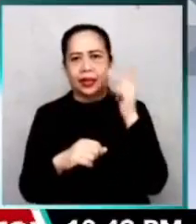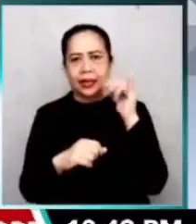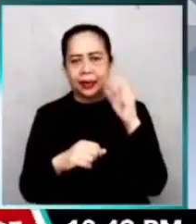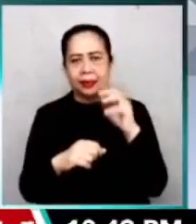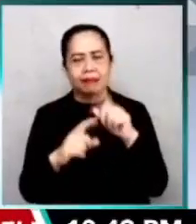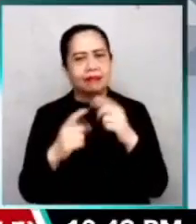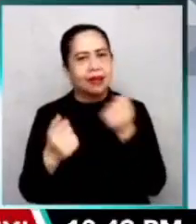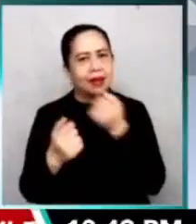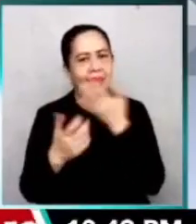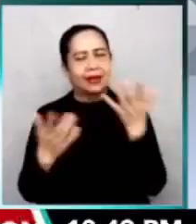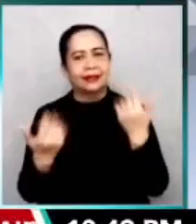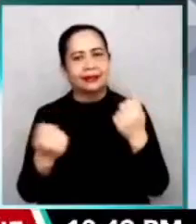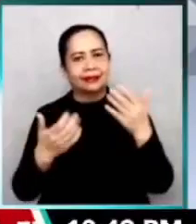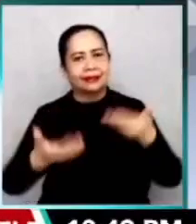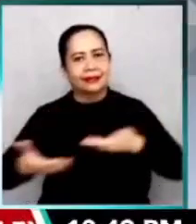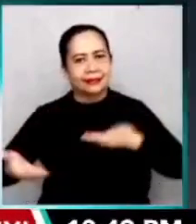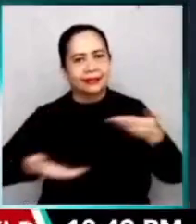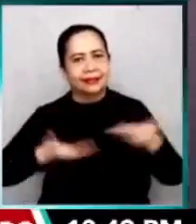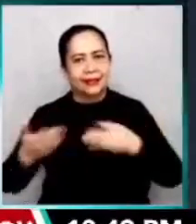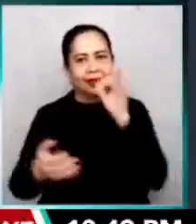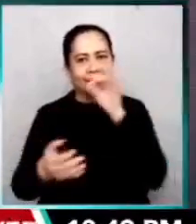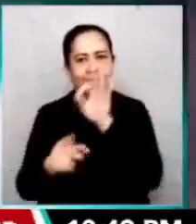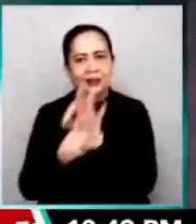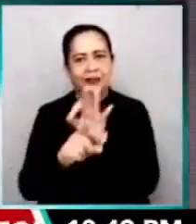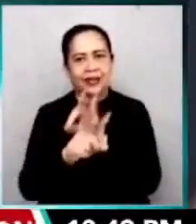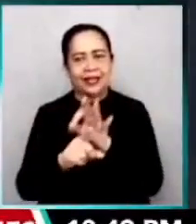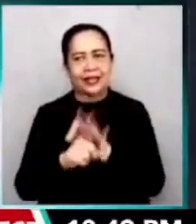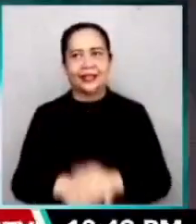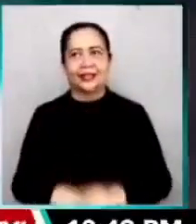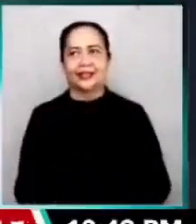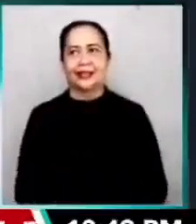sa kanya ng Pinoy fans. Big,